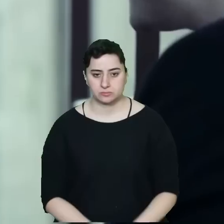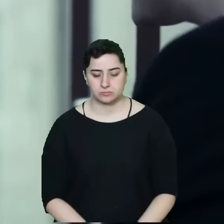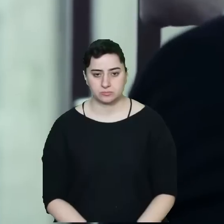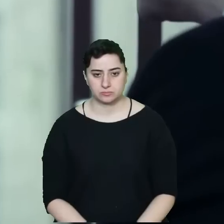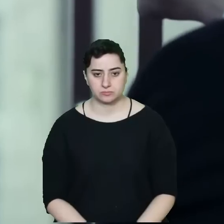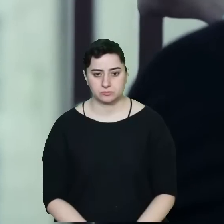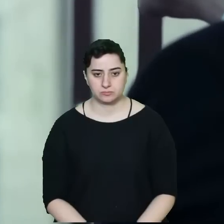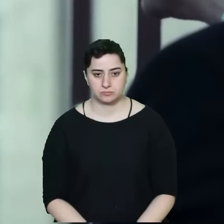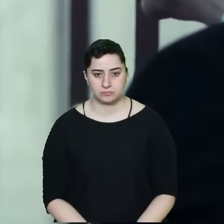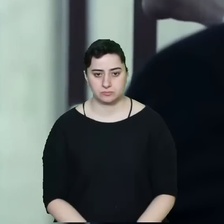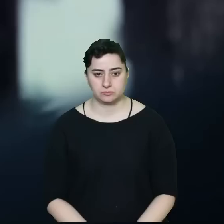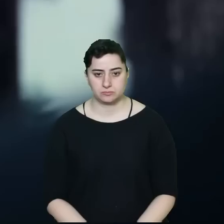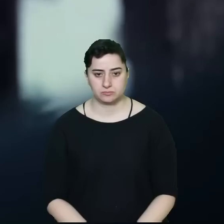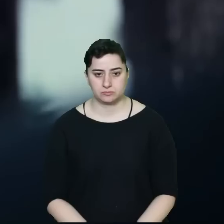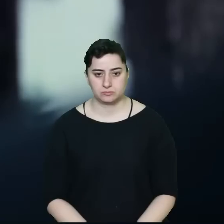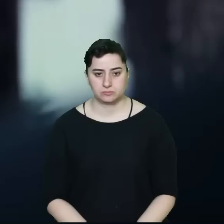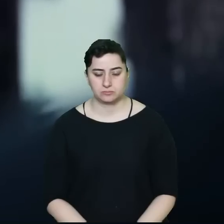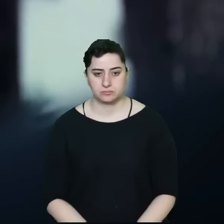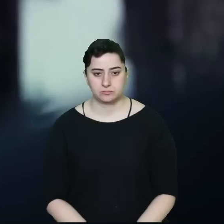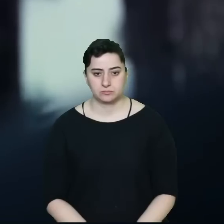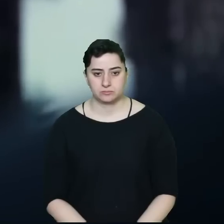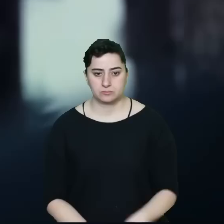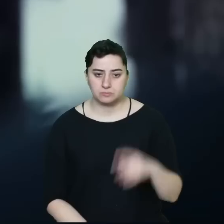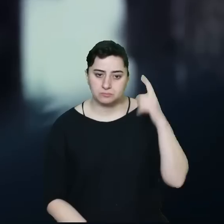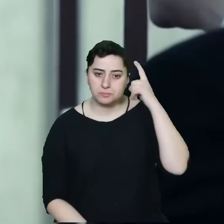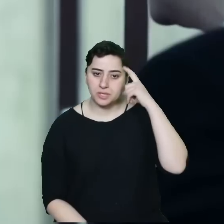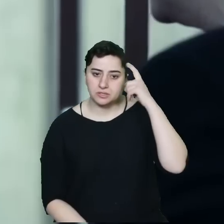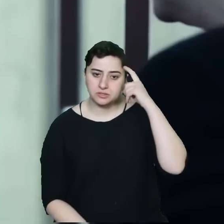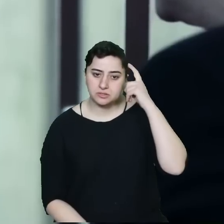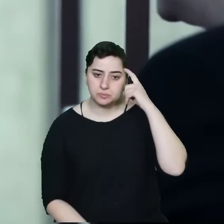Zehra'yı Adnan'la baş başa el ele gördüğü anlar.